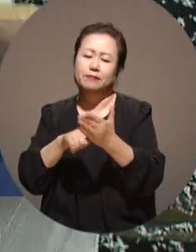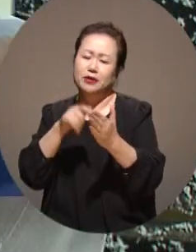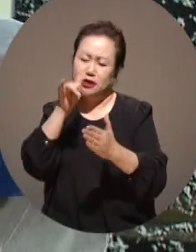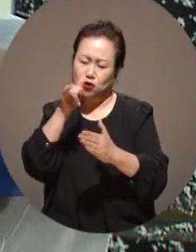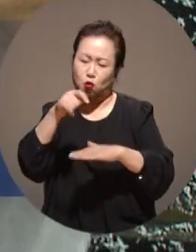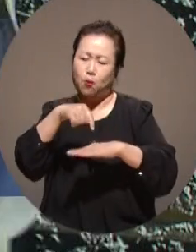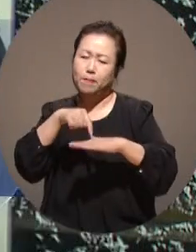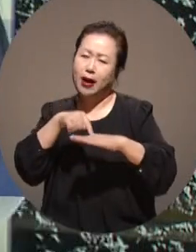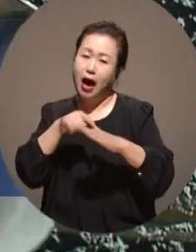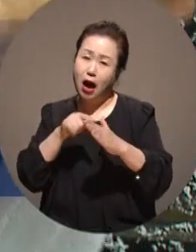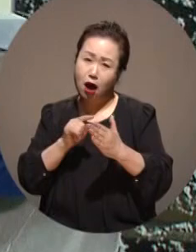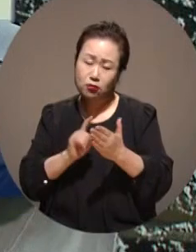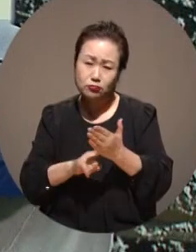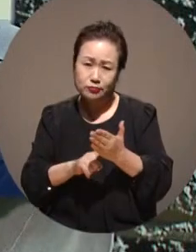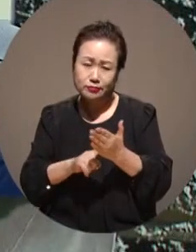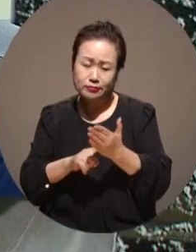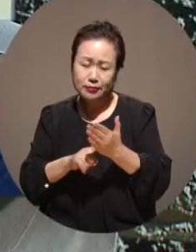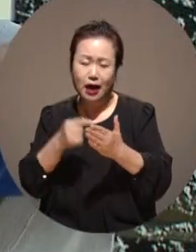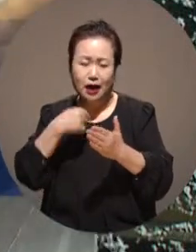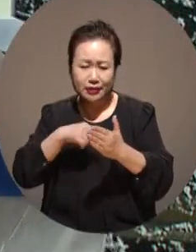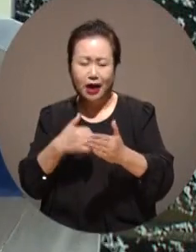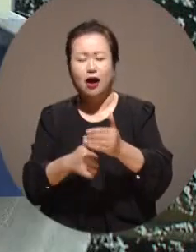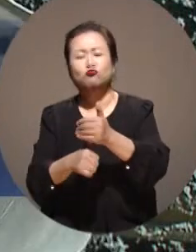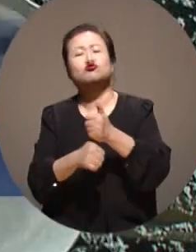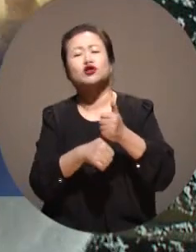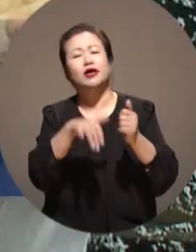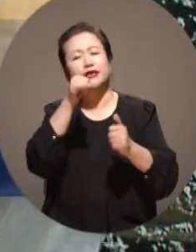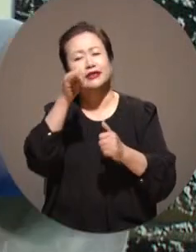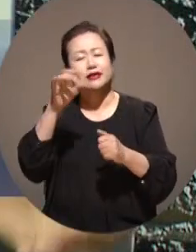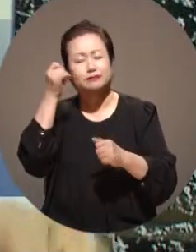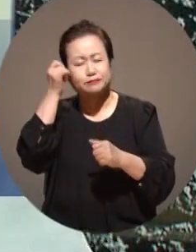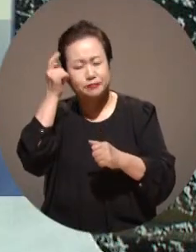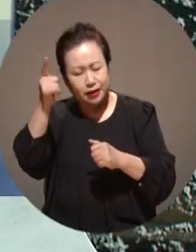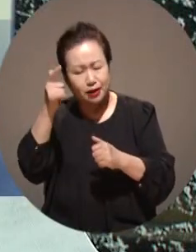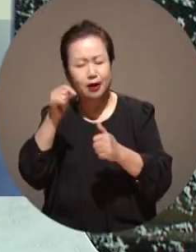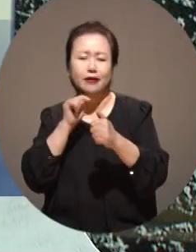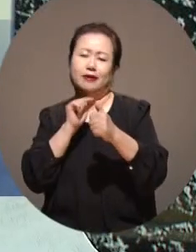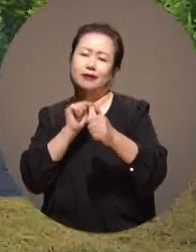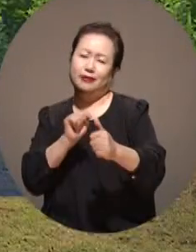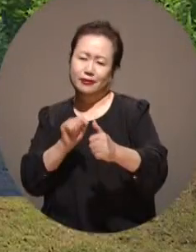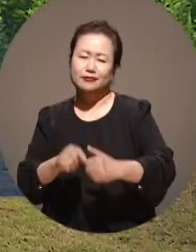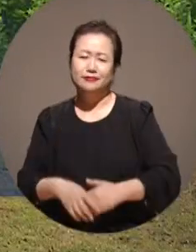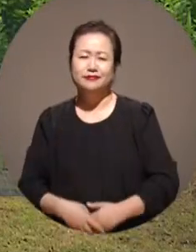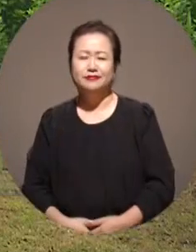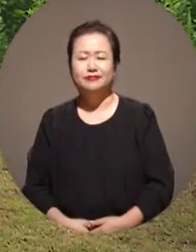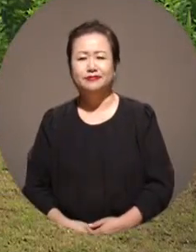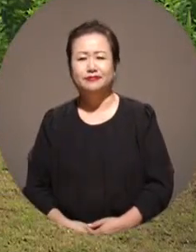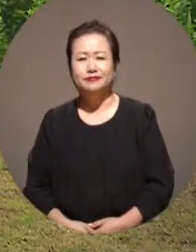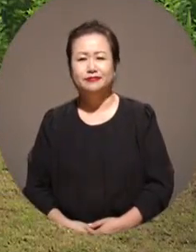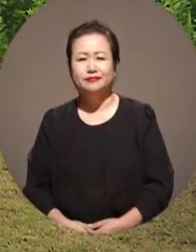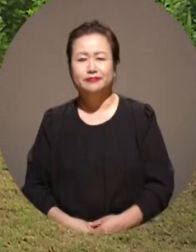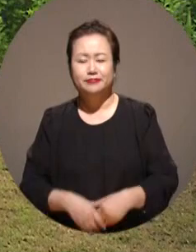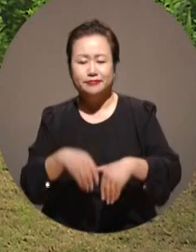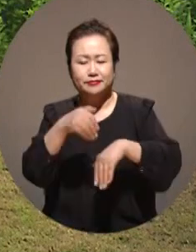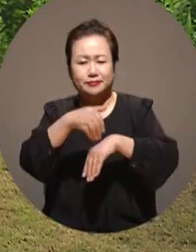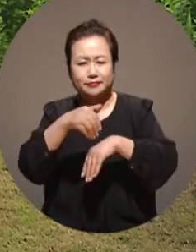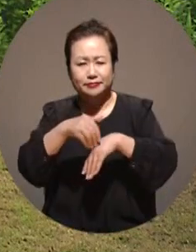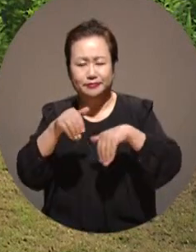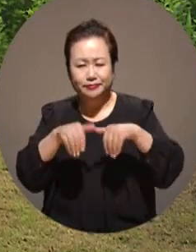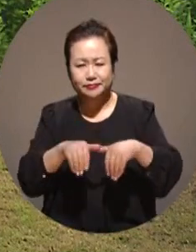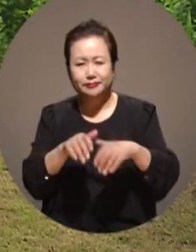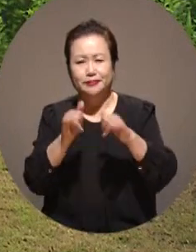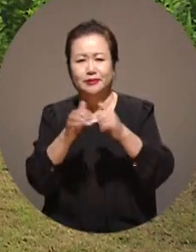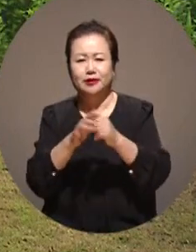마음이 있고 자기 마음이 자기 부처다 그걸 깨달아라 그런 뜻입니다 수행자의 가장